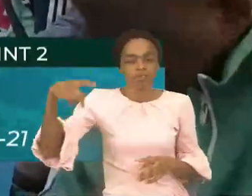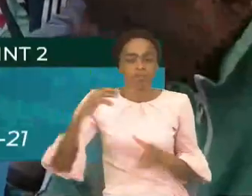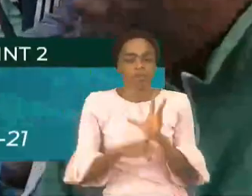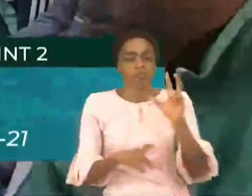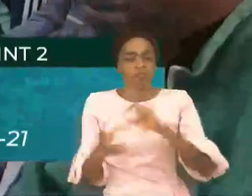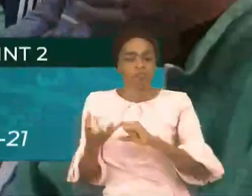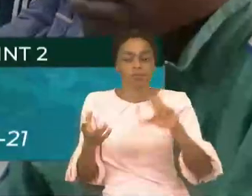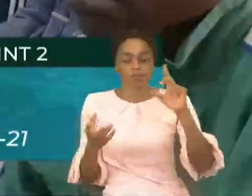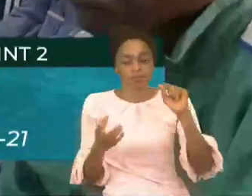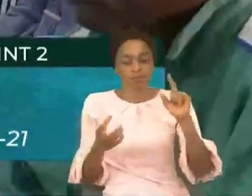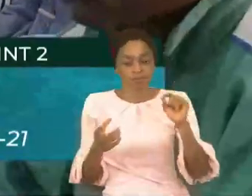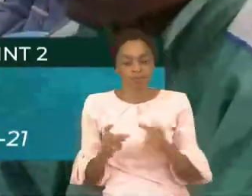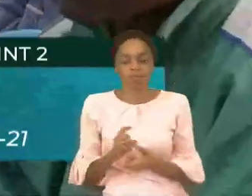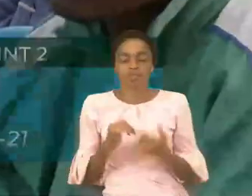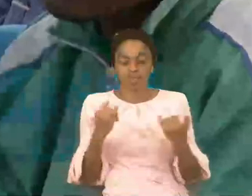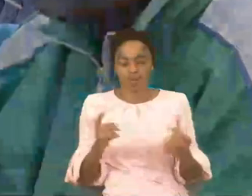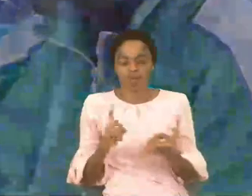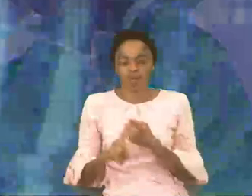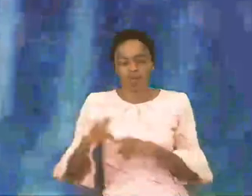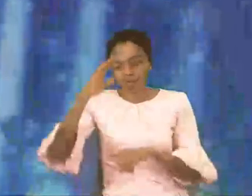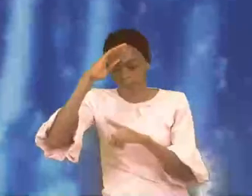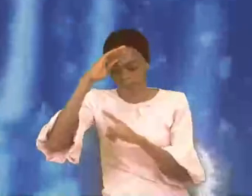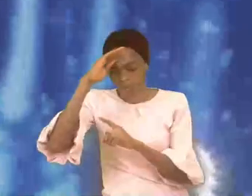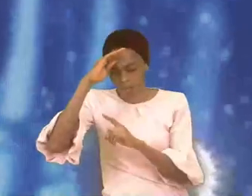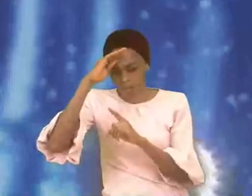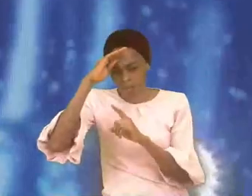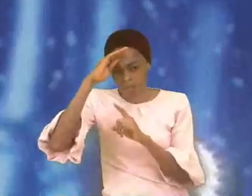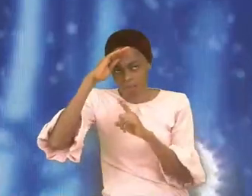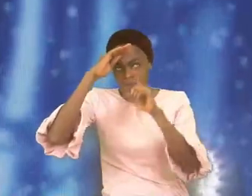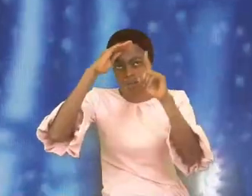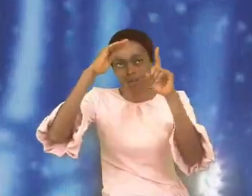Or à celui qui peut faire